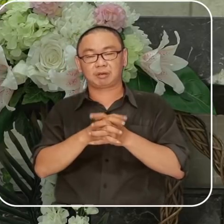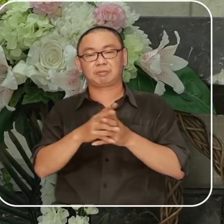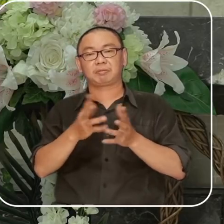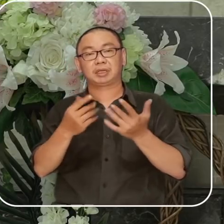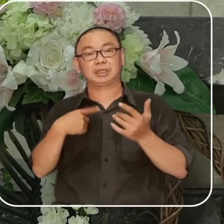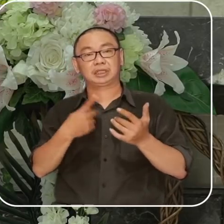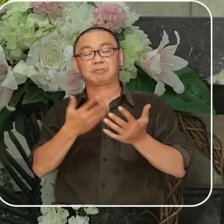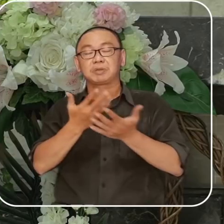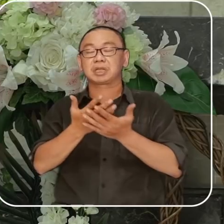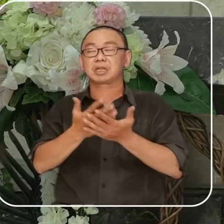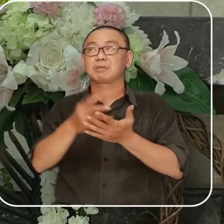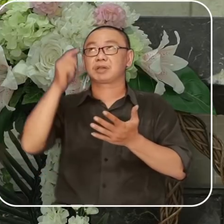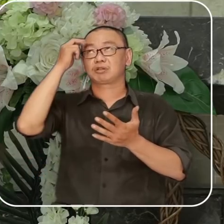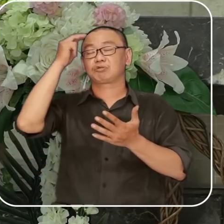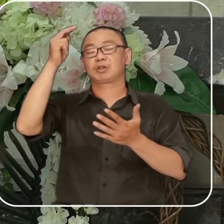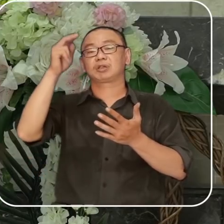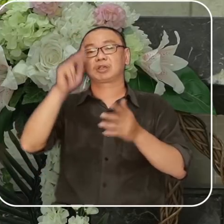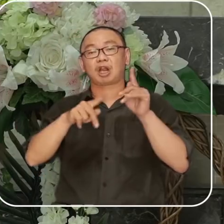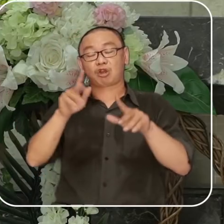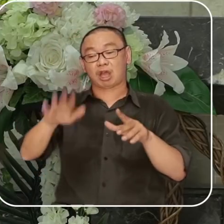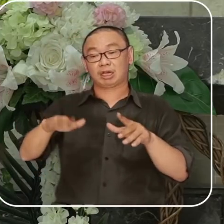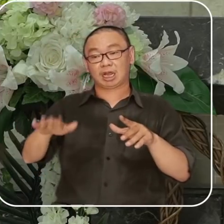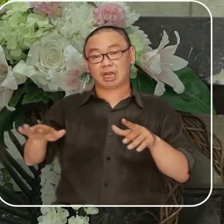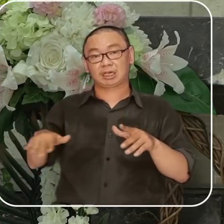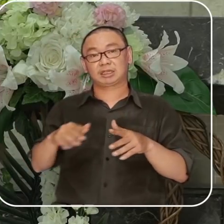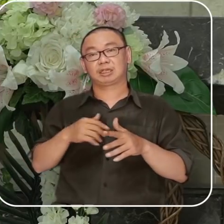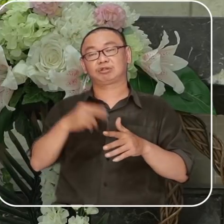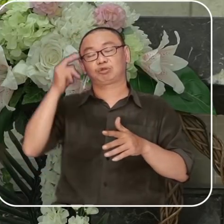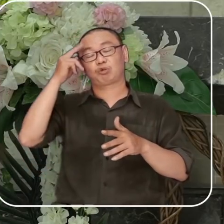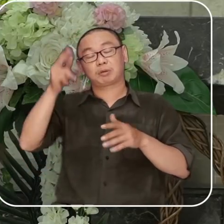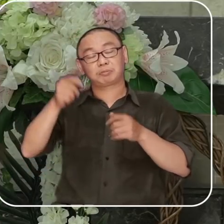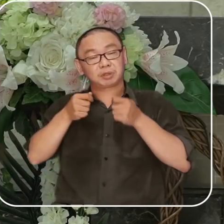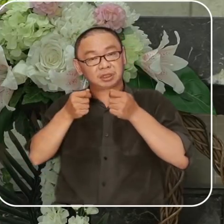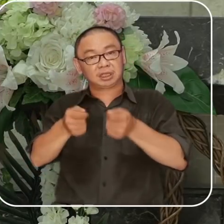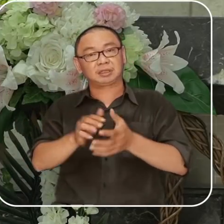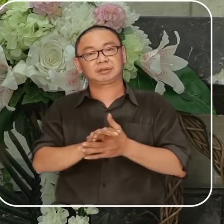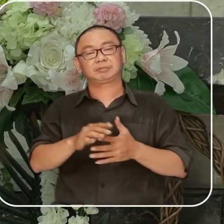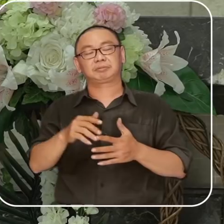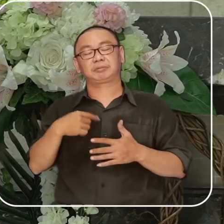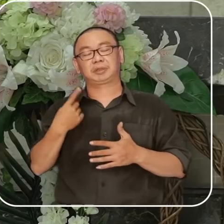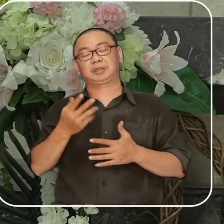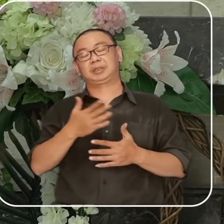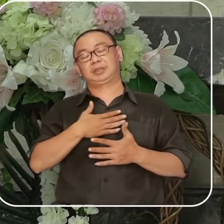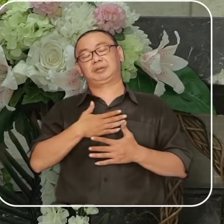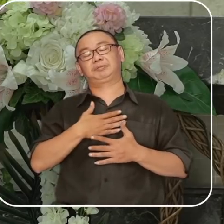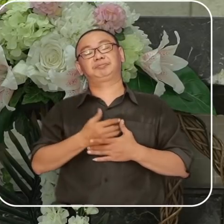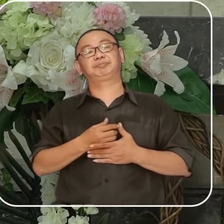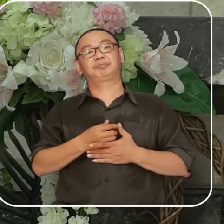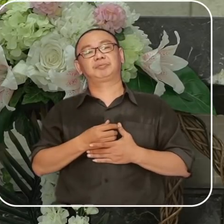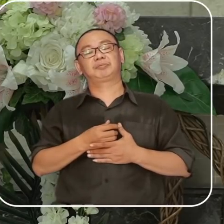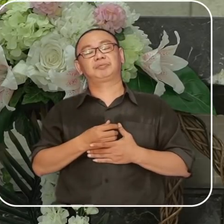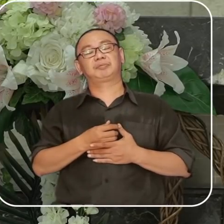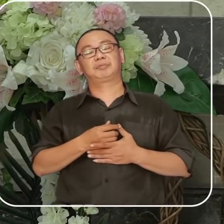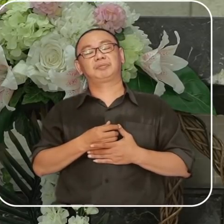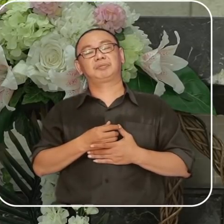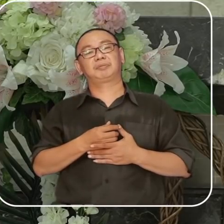minta pada Tuhan. Kalau anak-anak yang Tuhan berikan kepada kita adalah anak